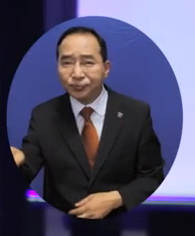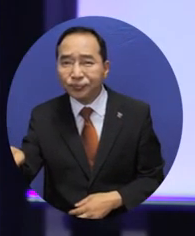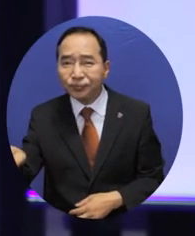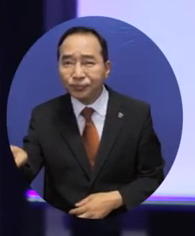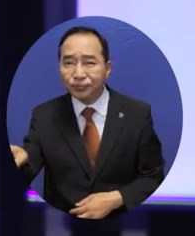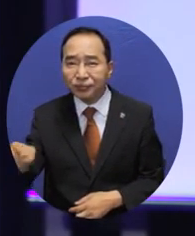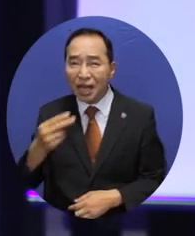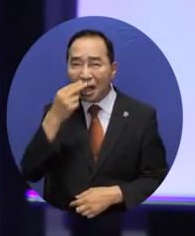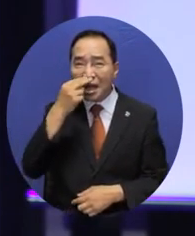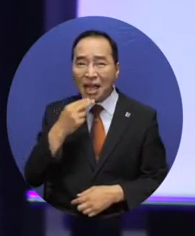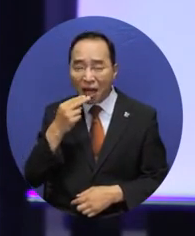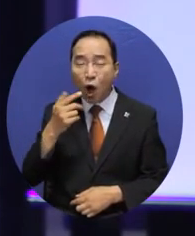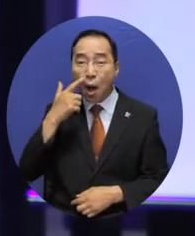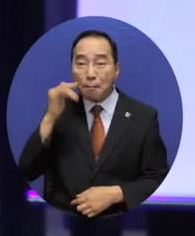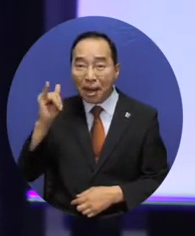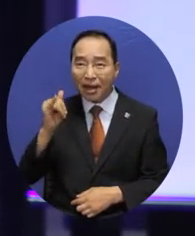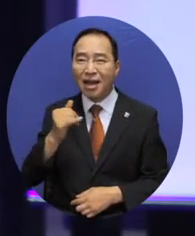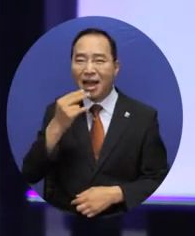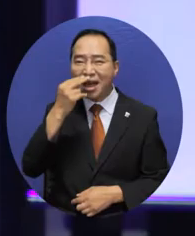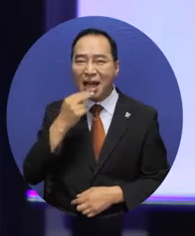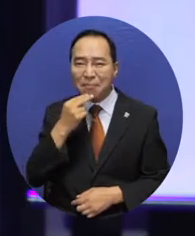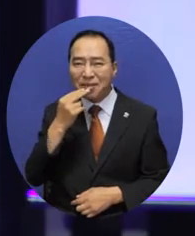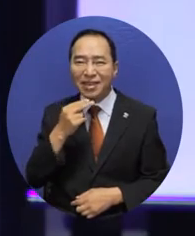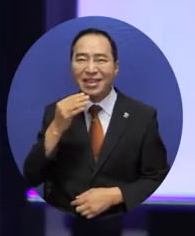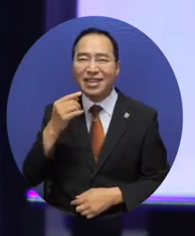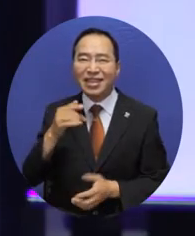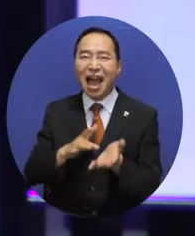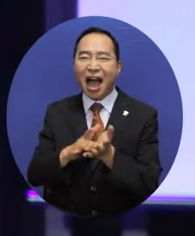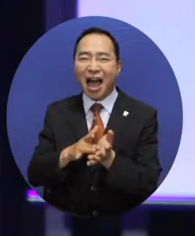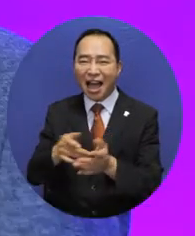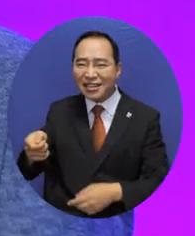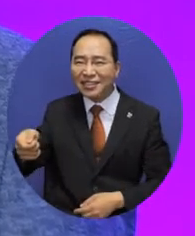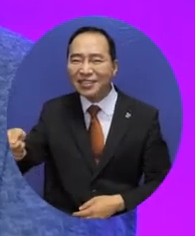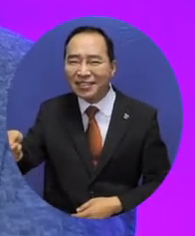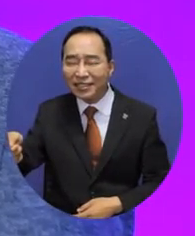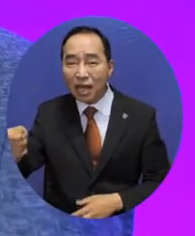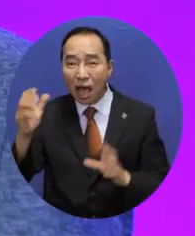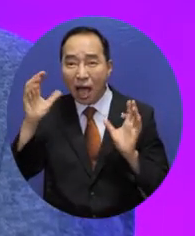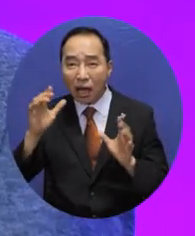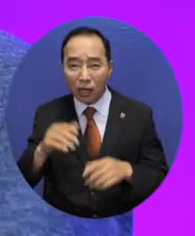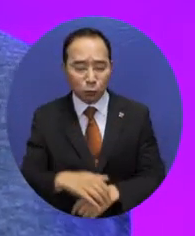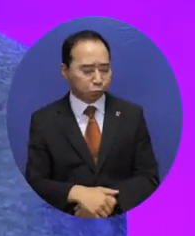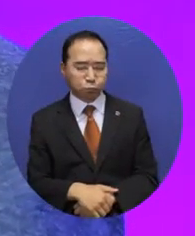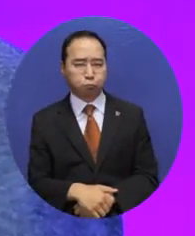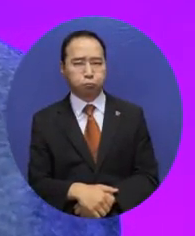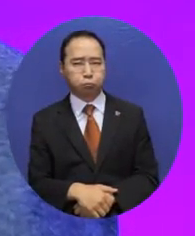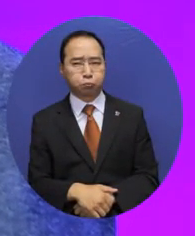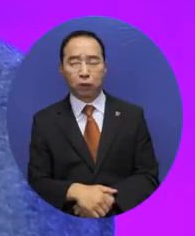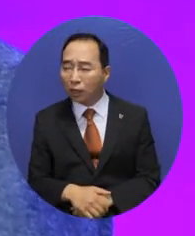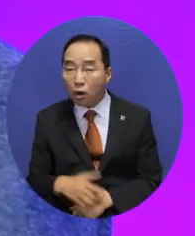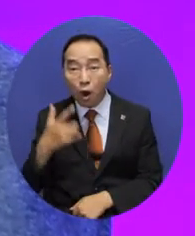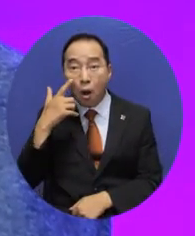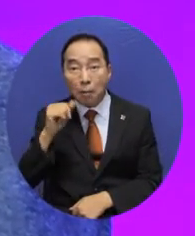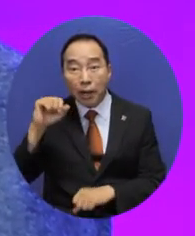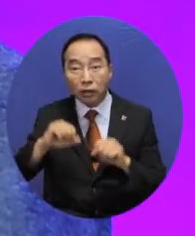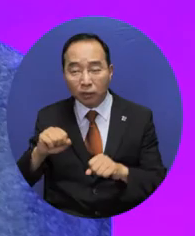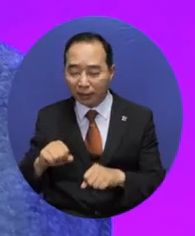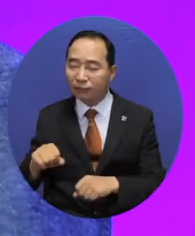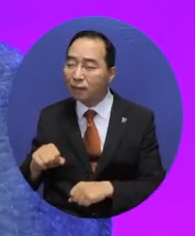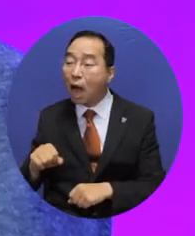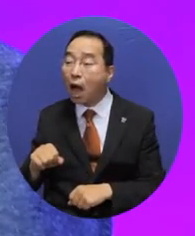꽉 담은 채 열지 않습니다. 그때 엄마가 어떻게 해요? 아 하고 입을 동그랗게